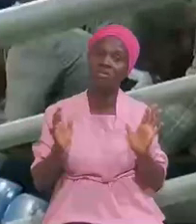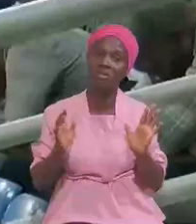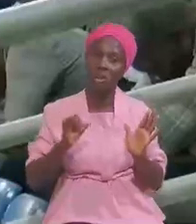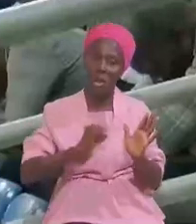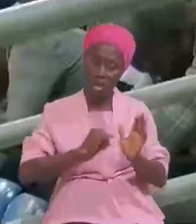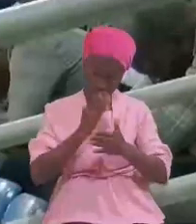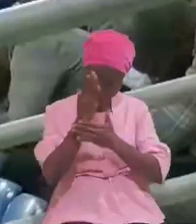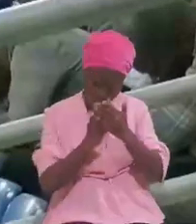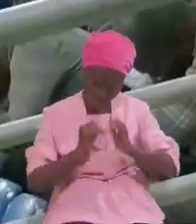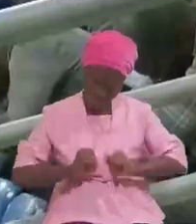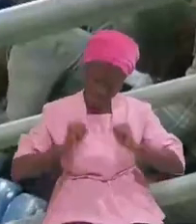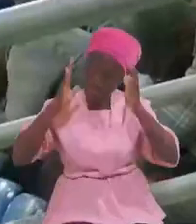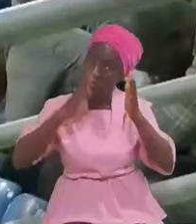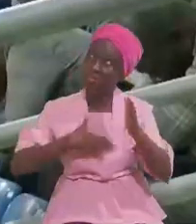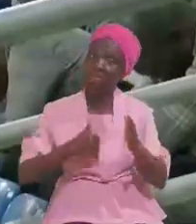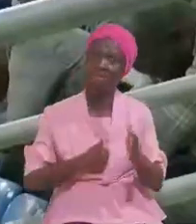m'abandonne à toi.